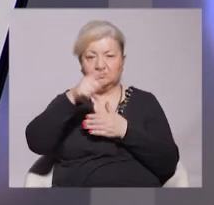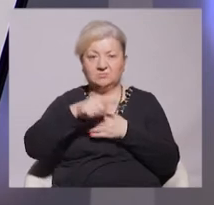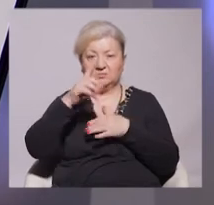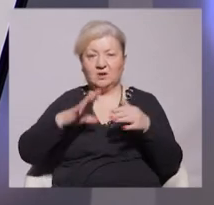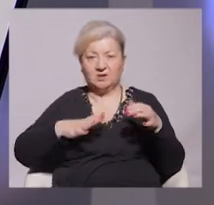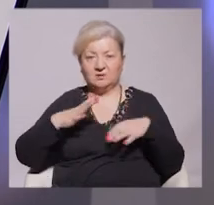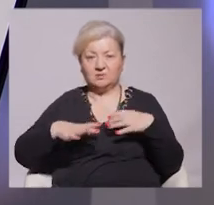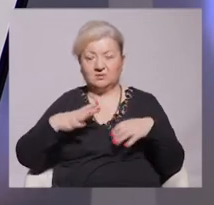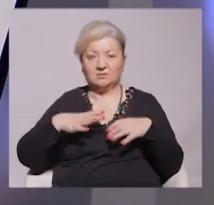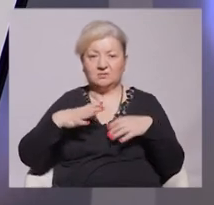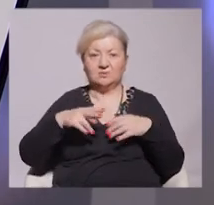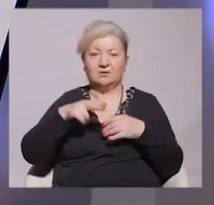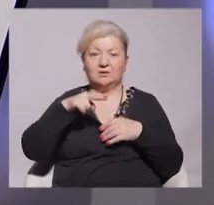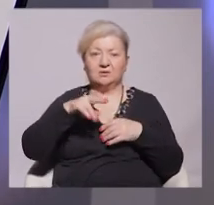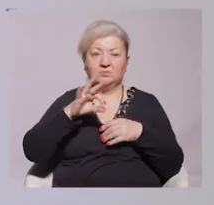ენერგია, მოდი დავწეროთ